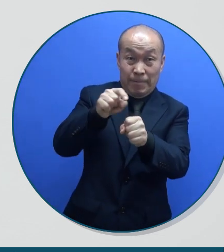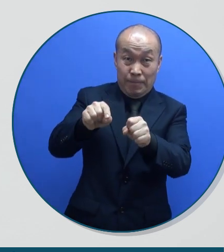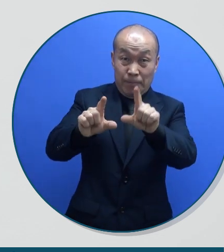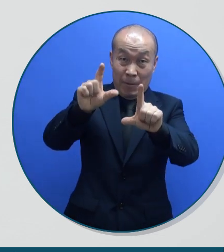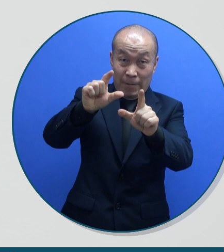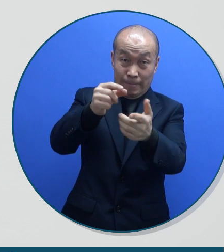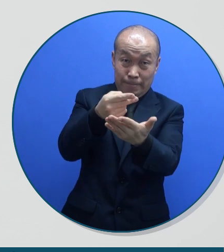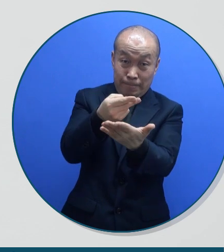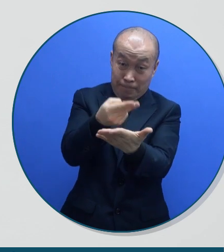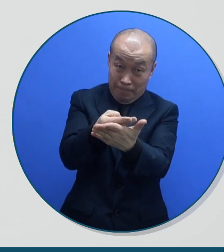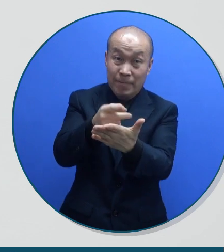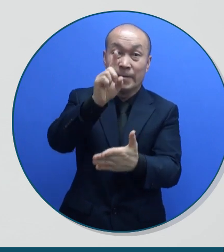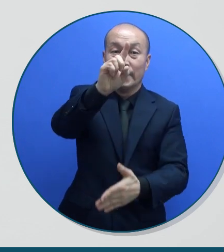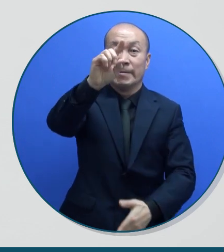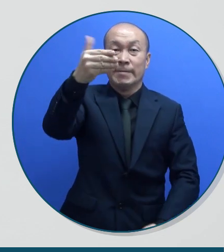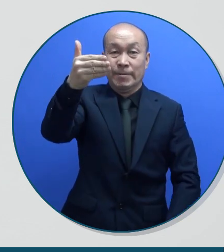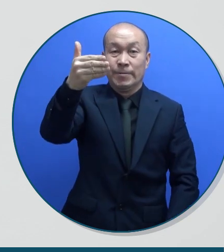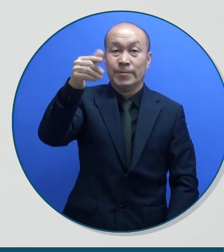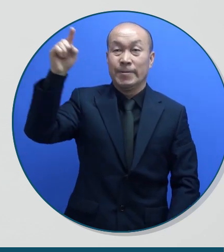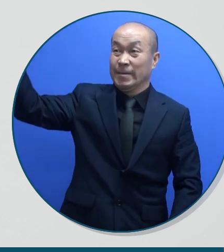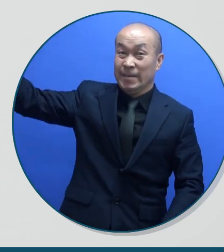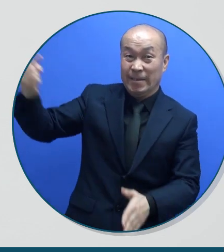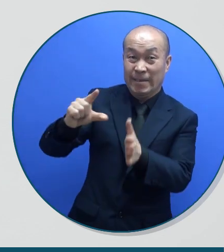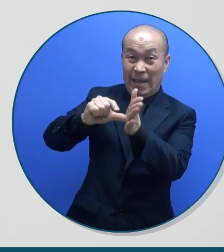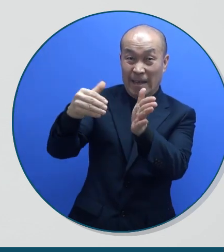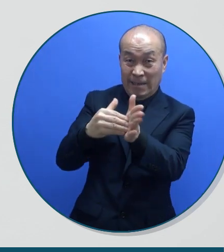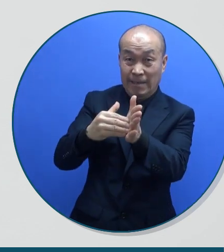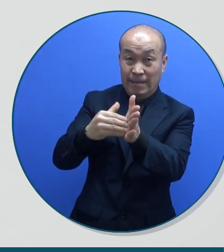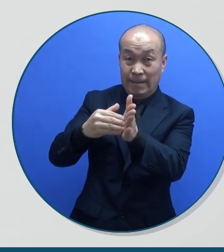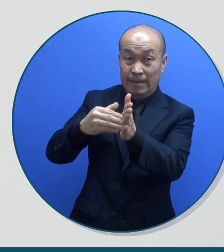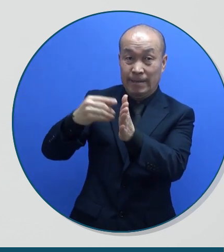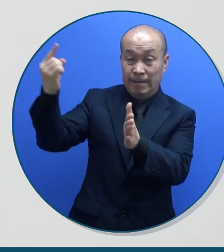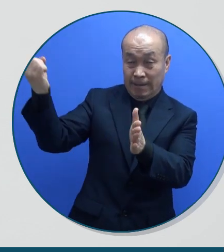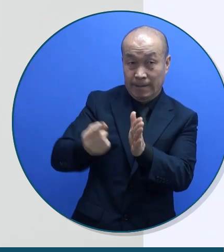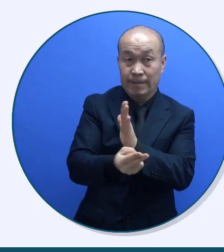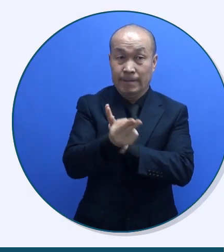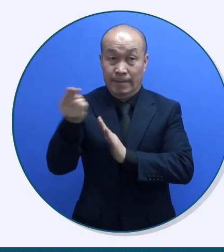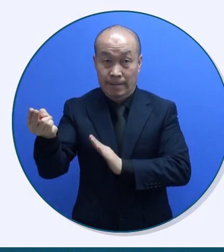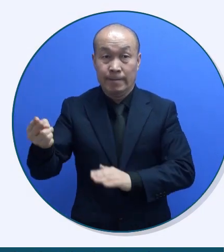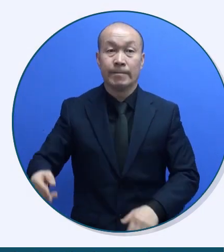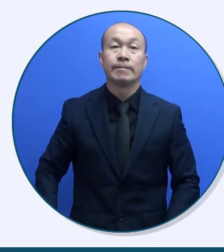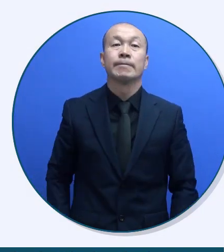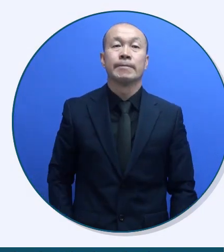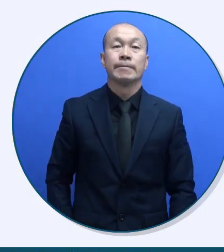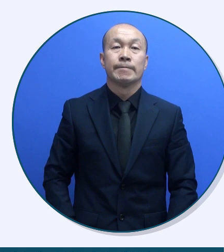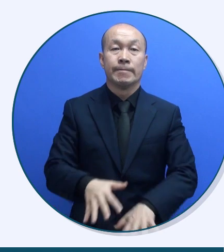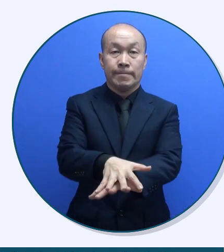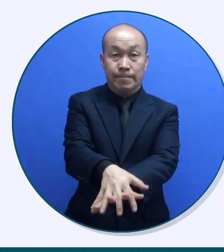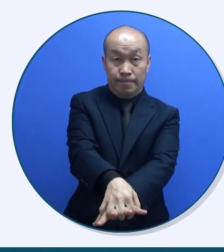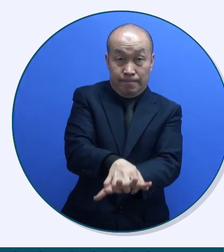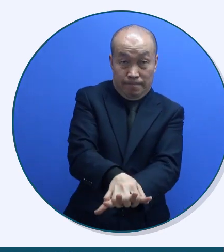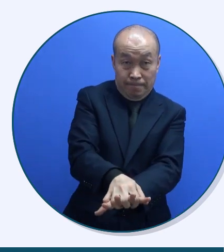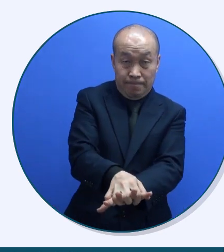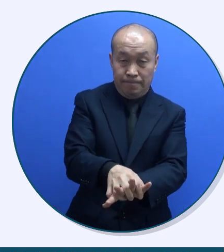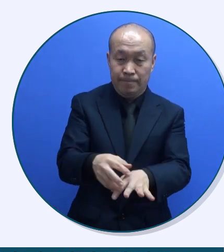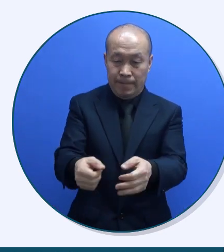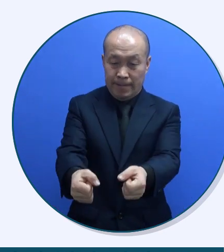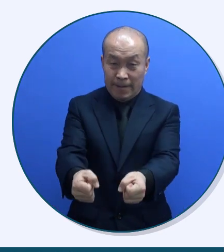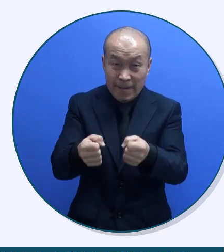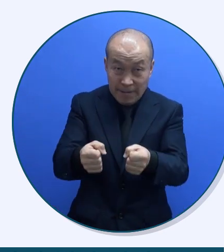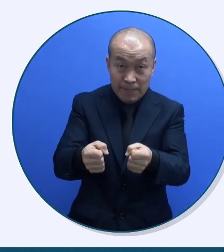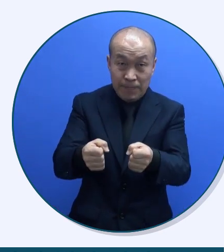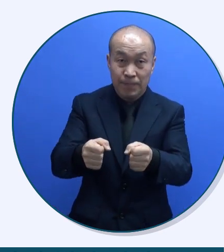눕히고 119 구급차가 올 때까지 환자의 상태를 살펴보고 있으면 됩니다. 그럼 심폐소생술과 자동